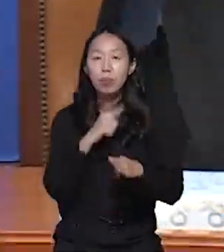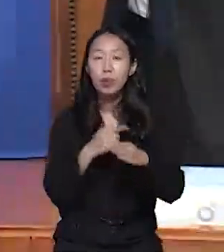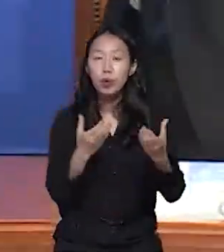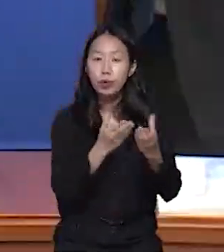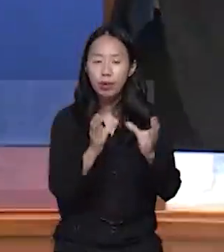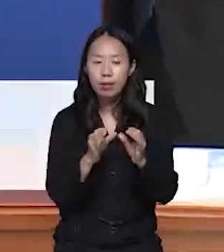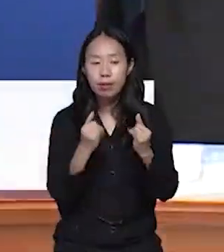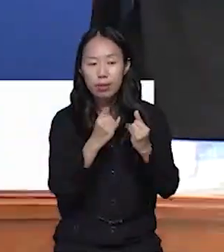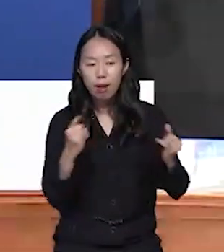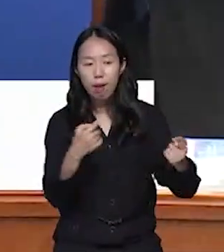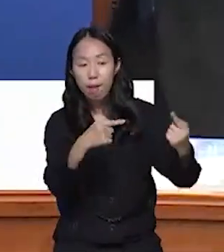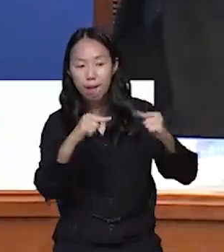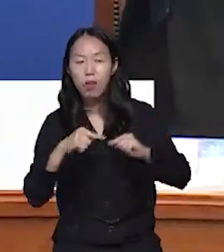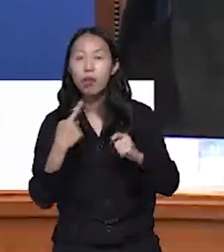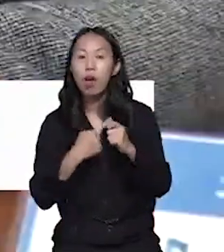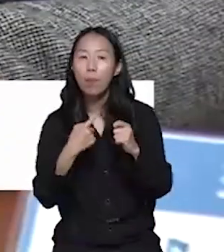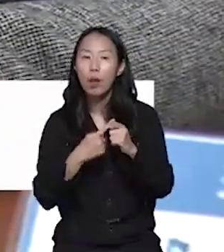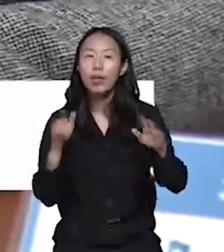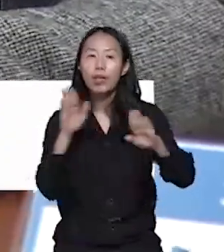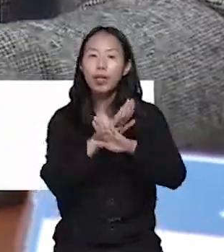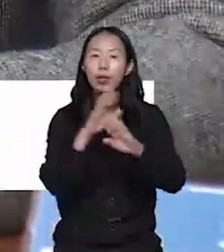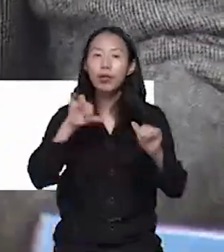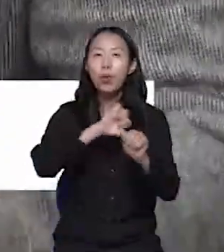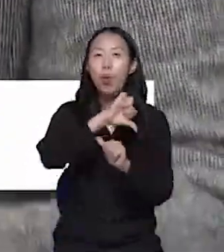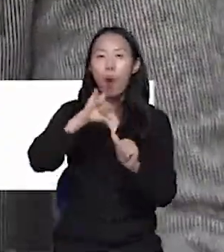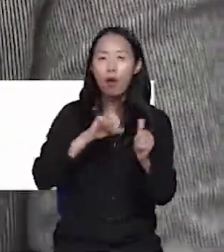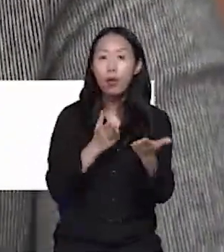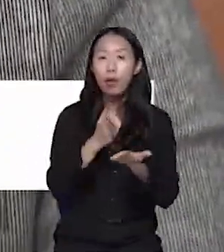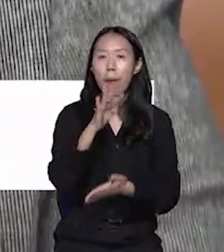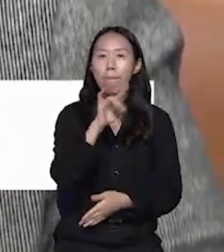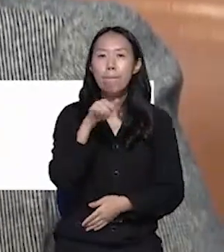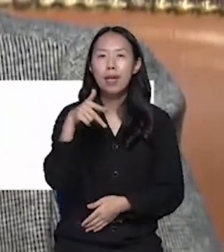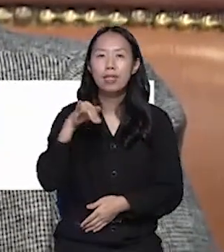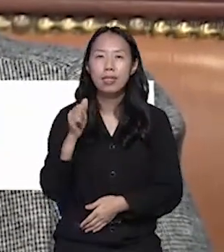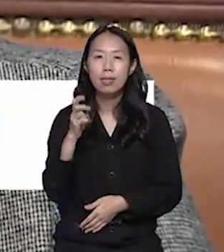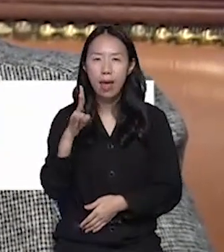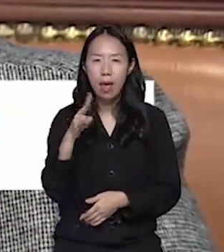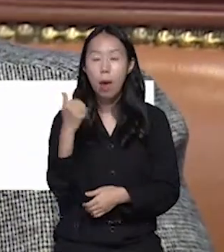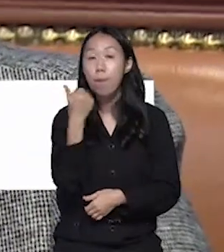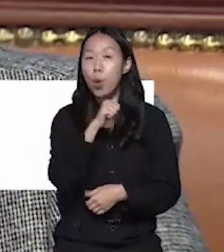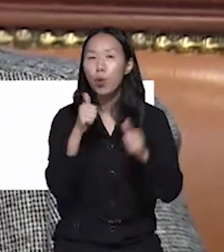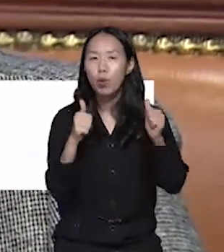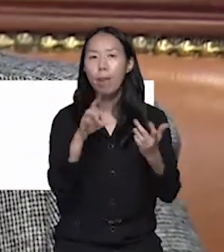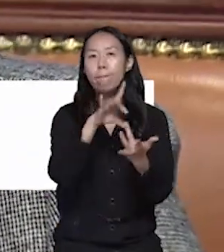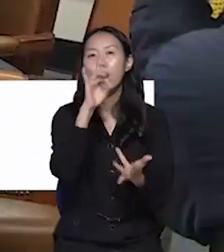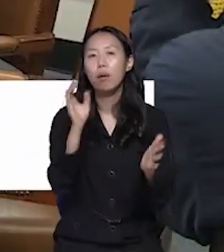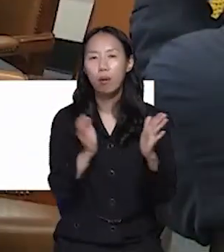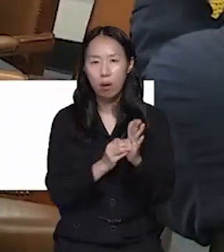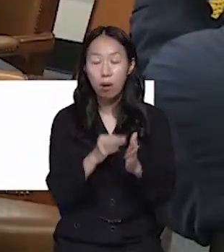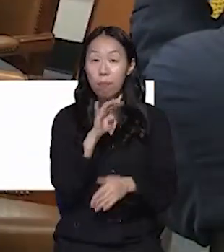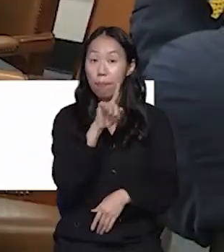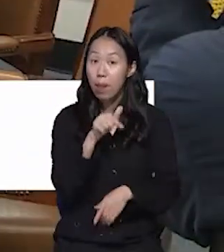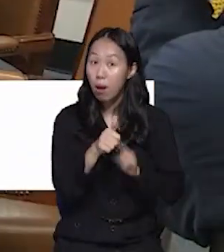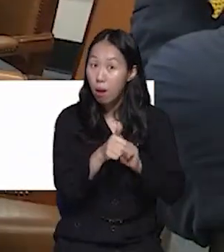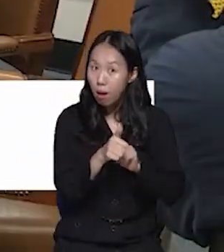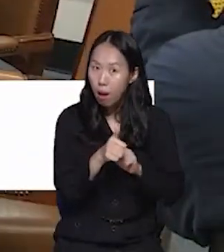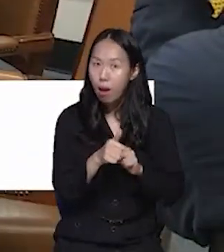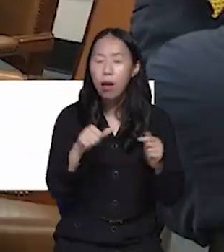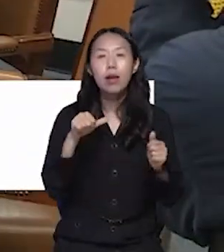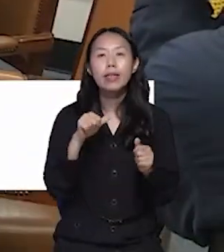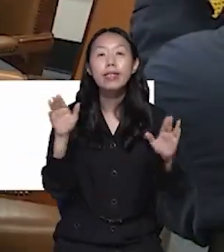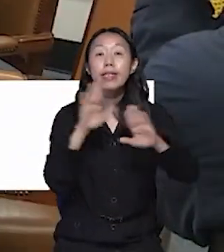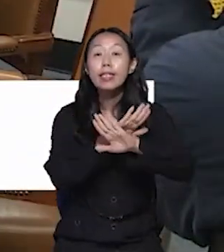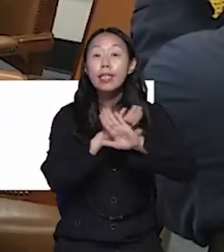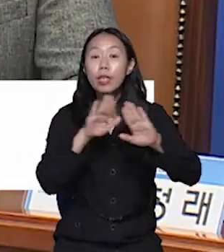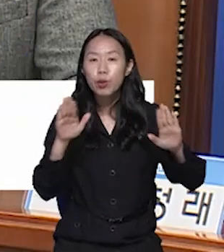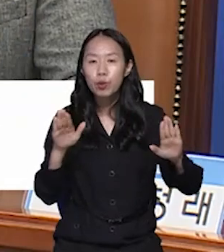인재영입 이로 인사로는 기후환경 전문가인 박지혜 변호사가 발탁됐습니다 박변호사는 핑크 탱크인